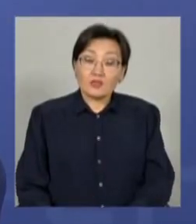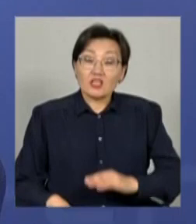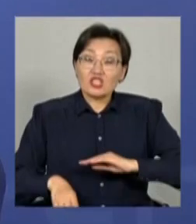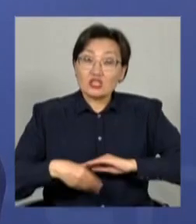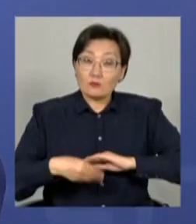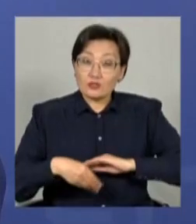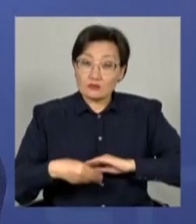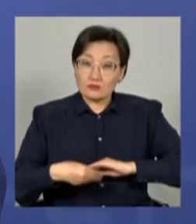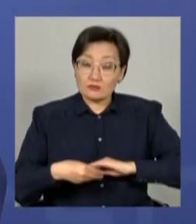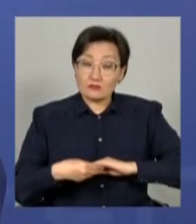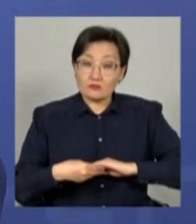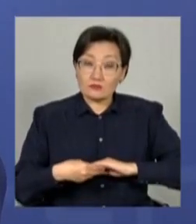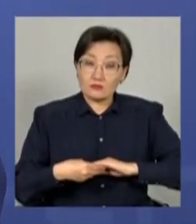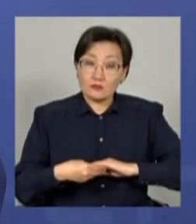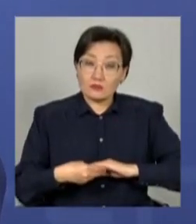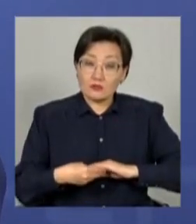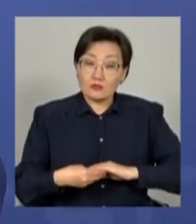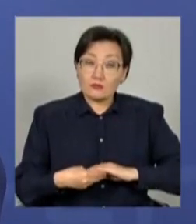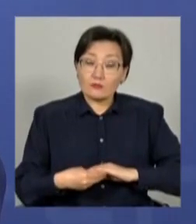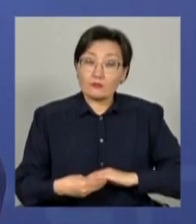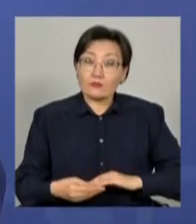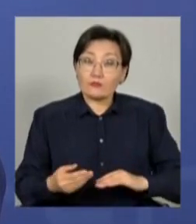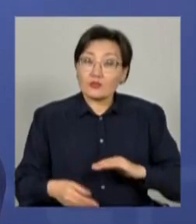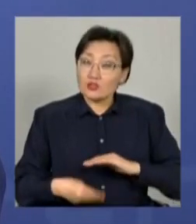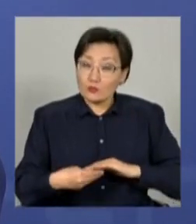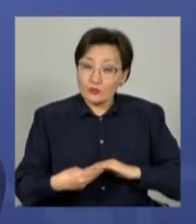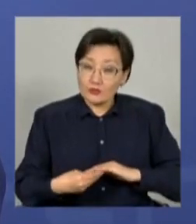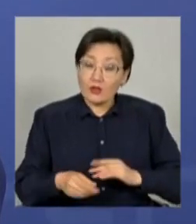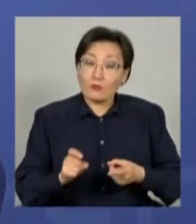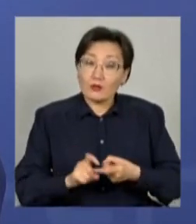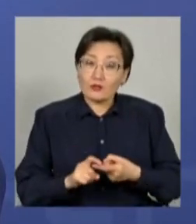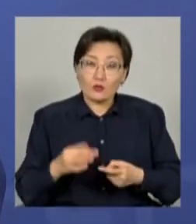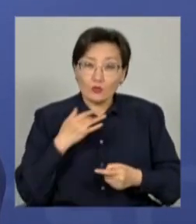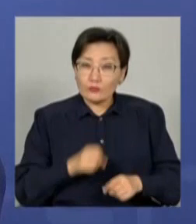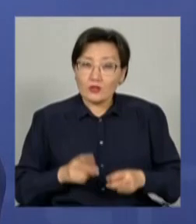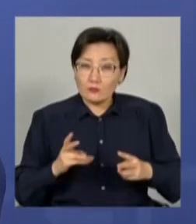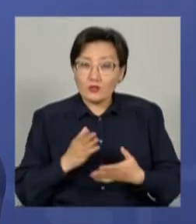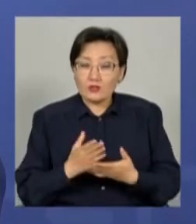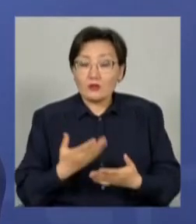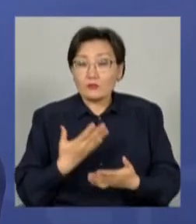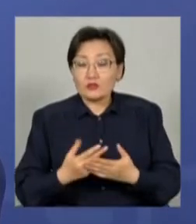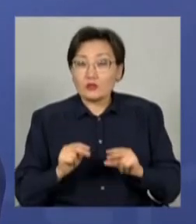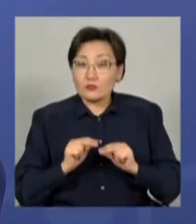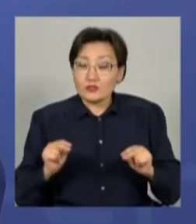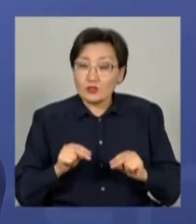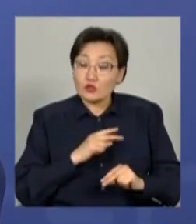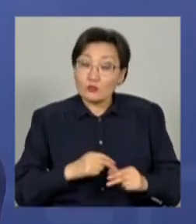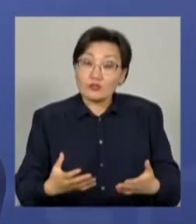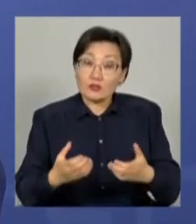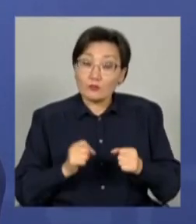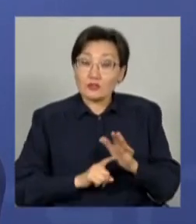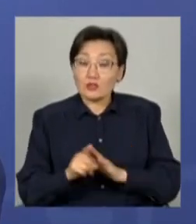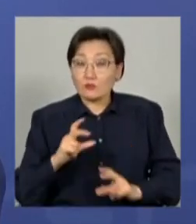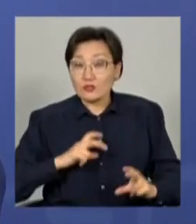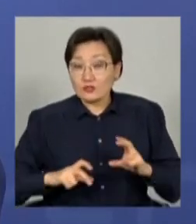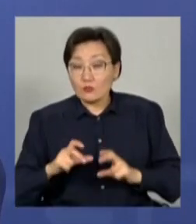Жемқорлыққа тиесілі тәуекелдер өте көп. Мысалы, ол жаңағы ұстаздарды жұмысқа қабылдаудан бастап, жаңа